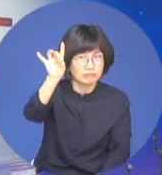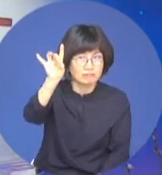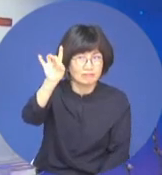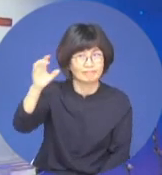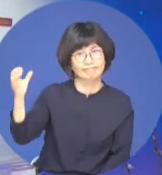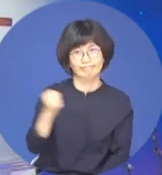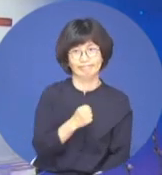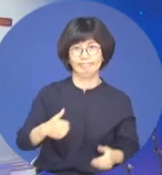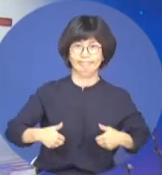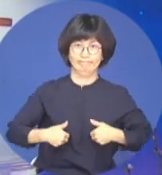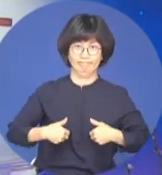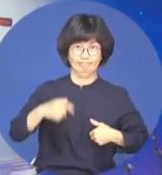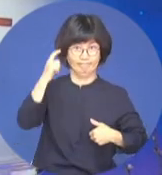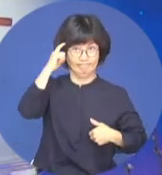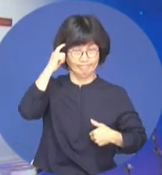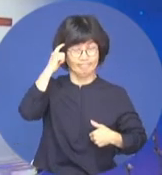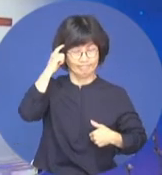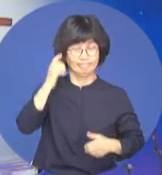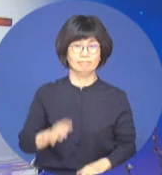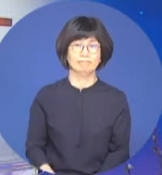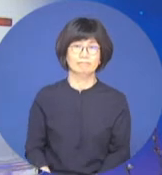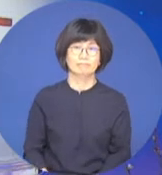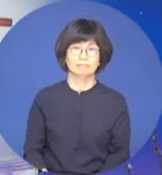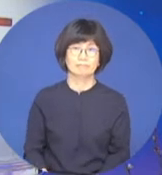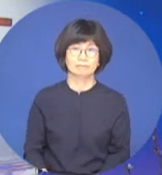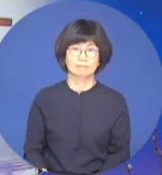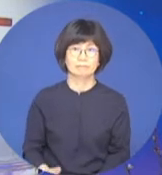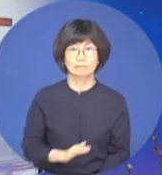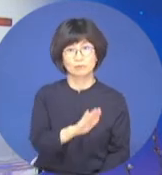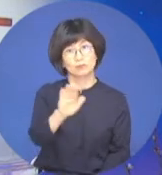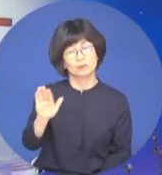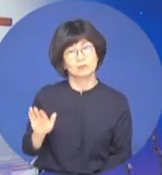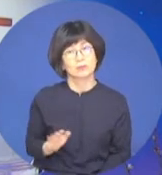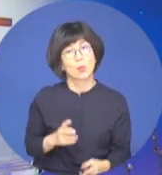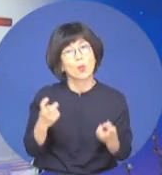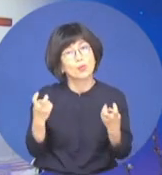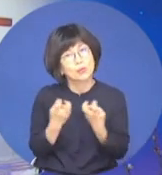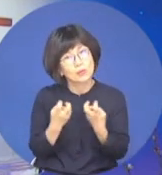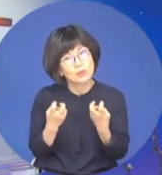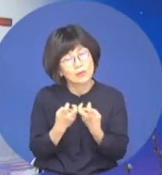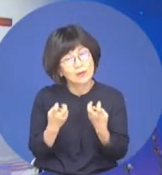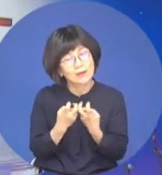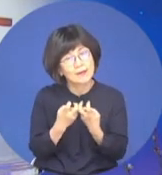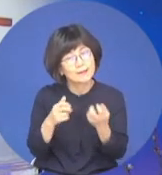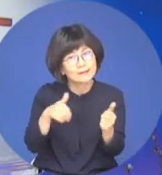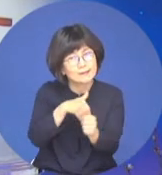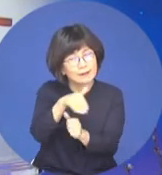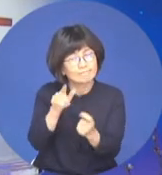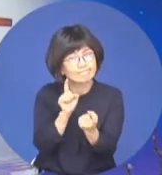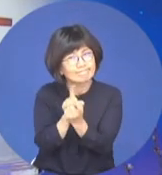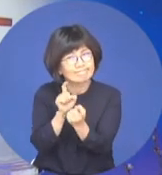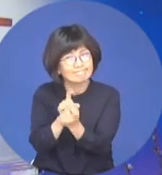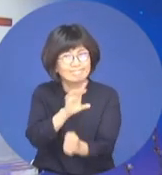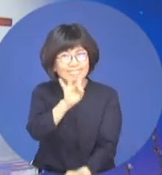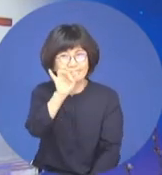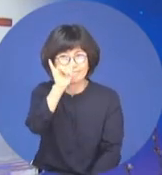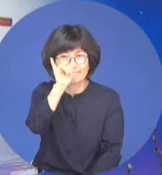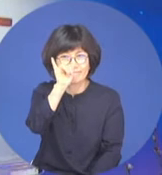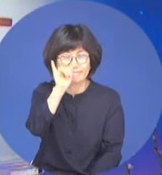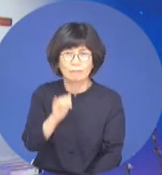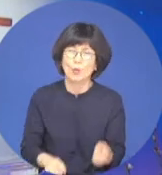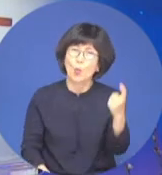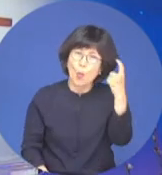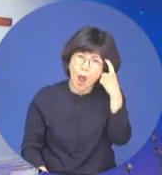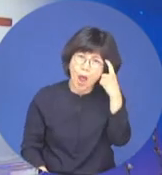바랍니다. 여러분 우리가 어찌하여라고 하는 상황이 벌어질 때가 있어요. 왜